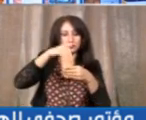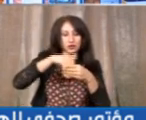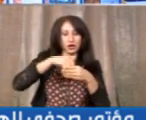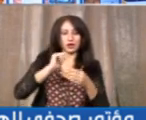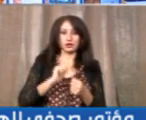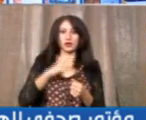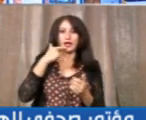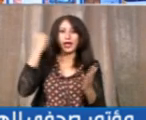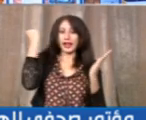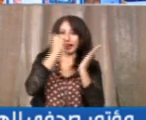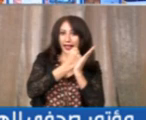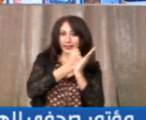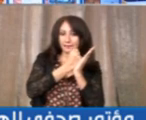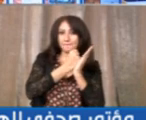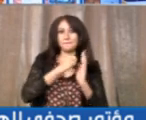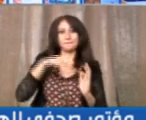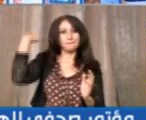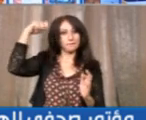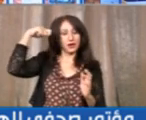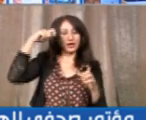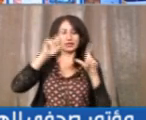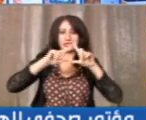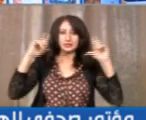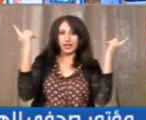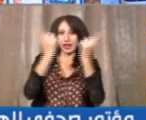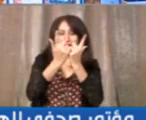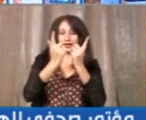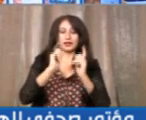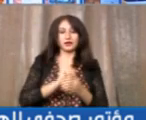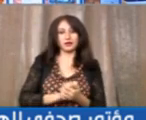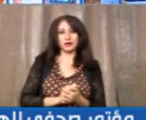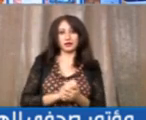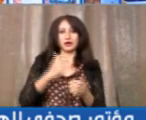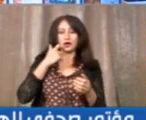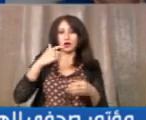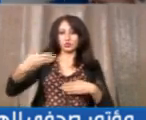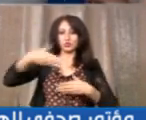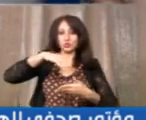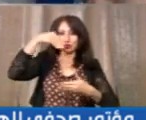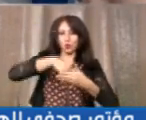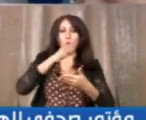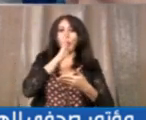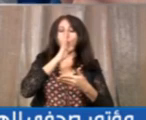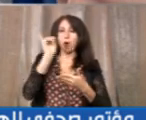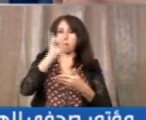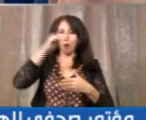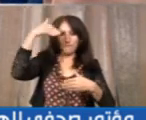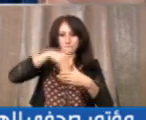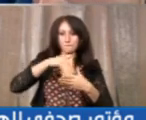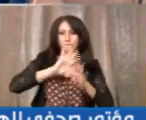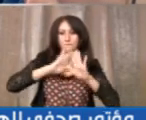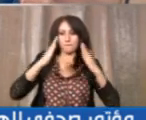والختم بتاع الخاص برئيس اللجنه والحقيبه اللي بيتم وضع كافه اوراق العمليه الانتخابيه